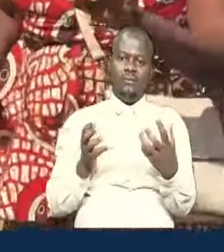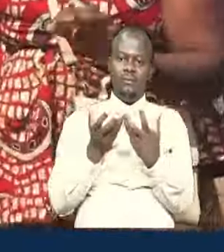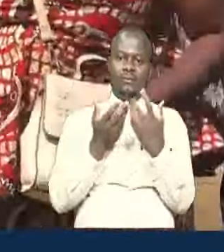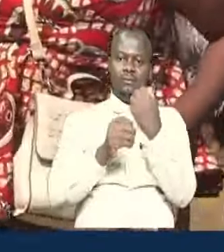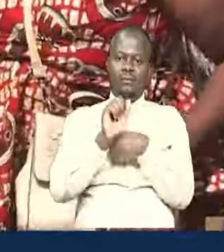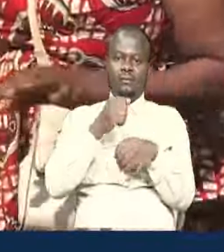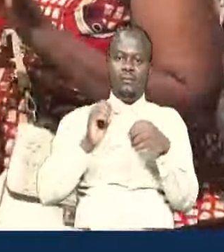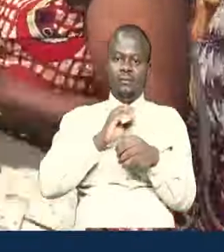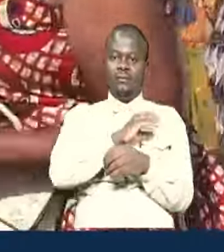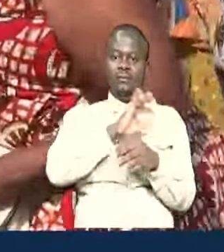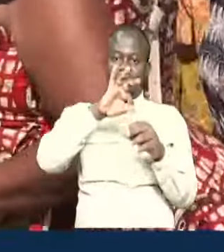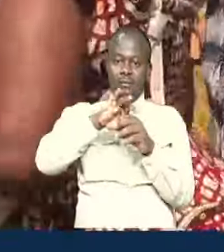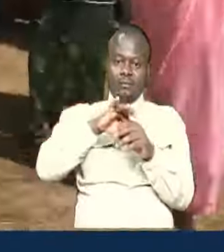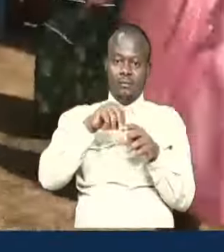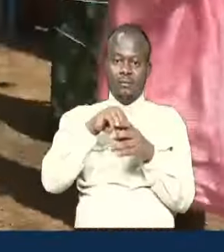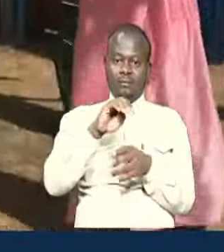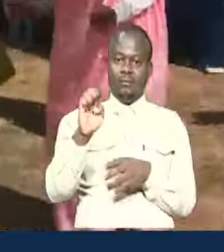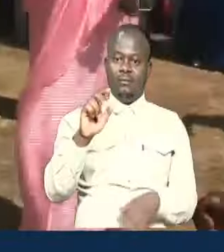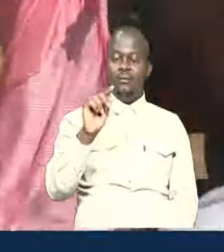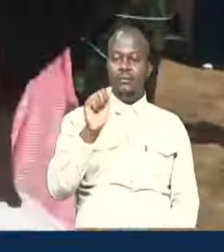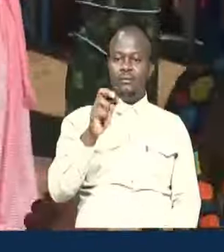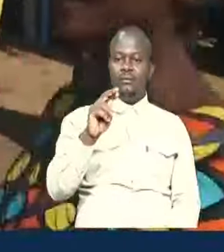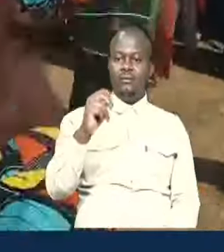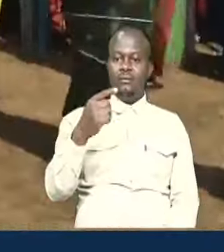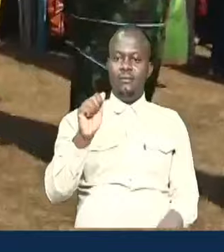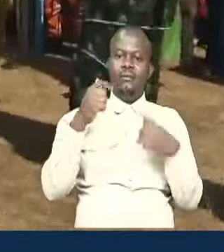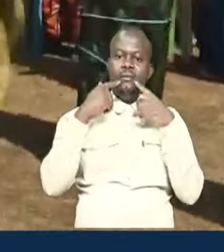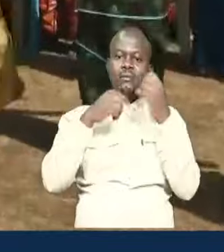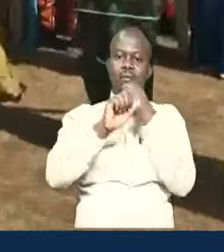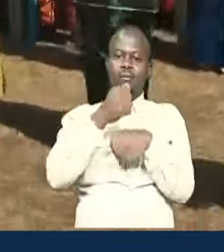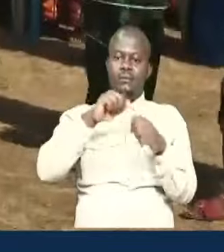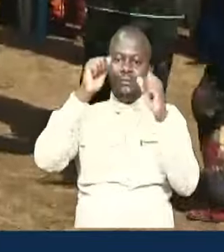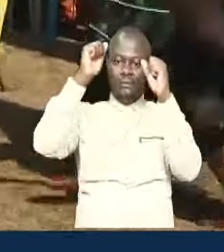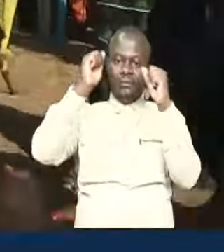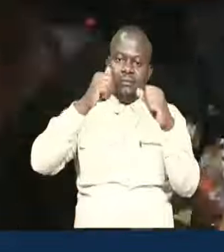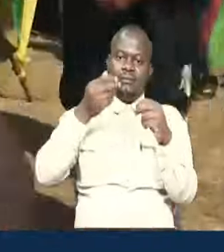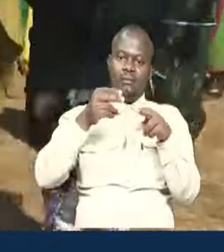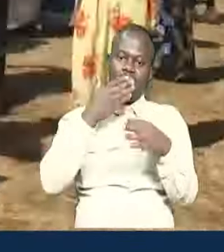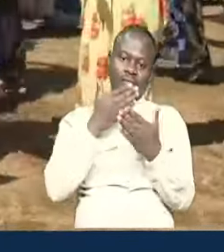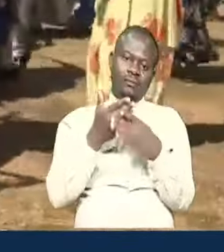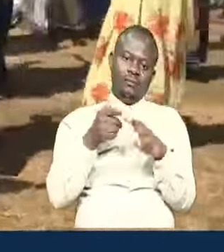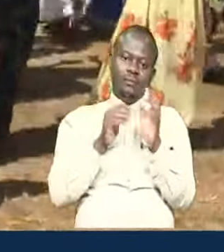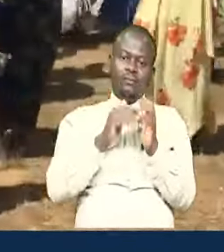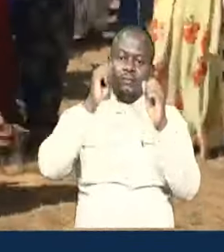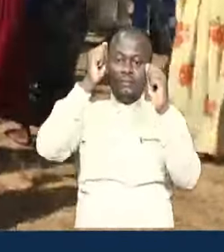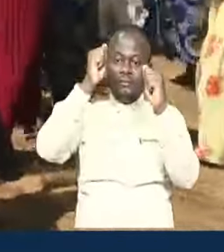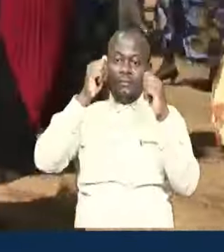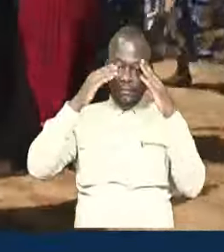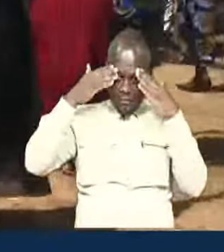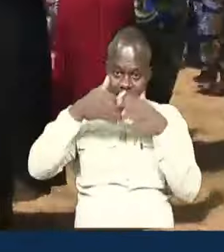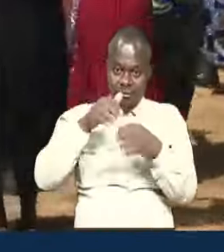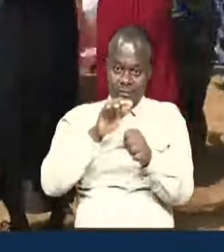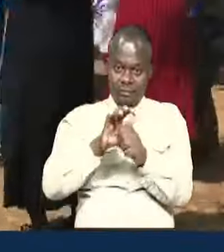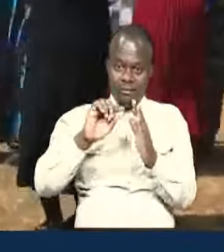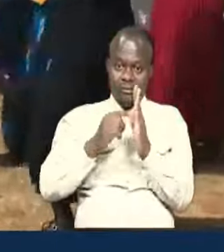y'Amatora mu Ntara y'Iburasirazuba Kayiranga Rwigamba Frank avuga ko ibikorwa byo kwiyamamaza bigenda neza kandi abiyamamaza bakibanda ku